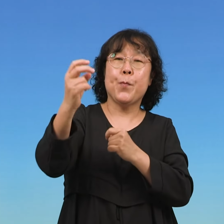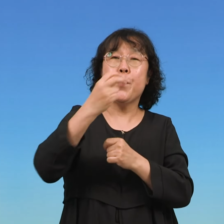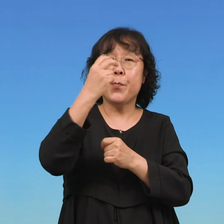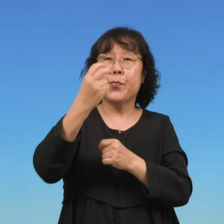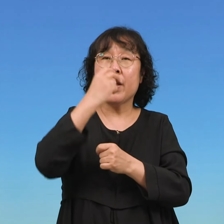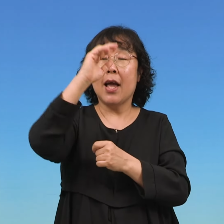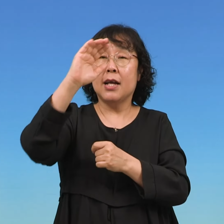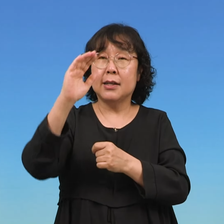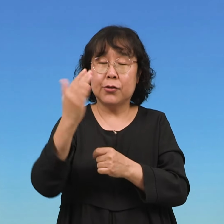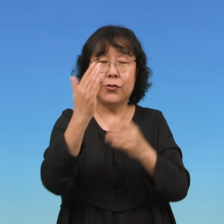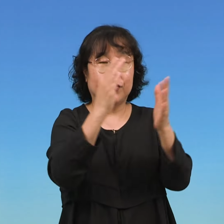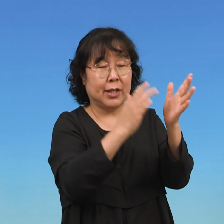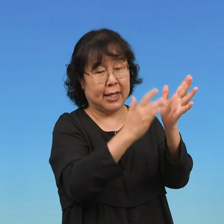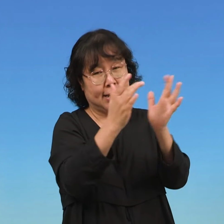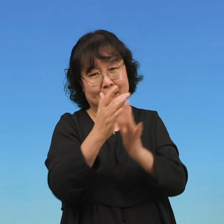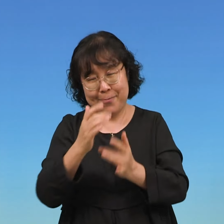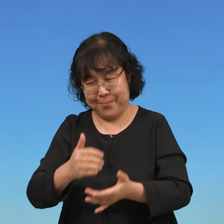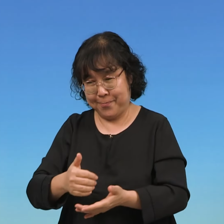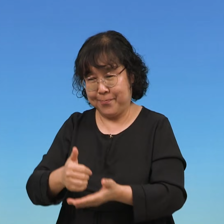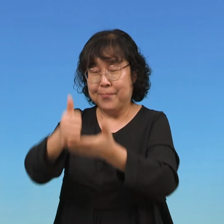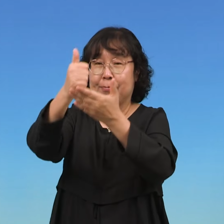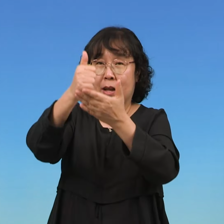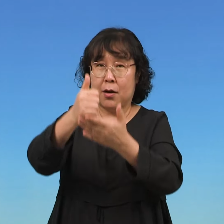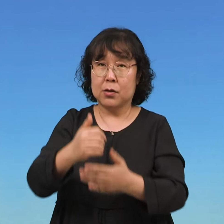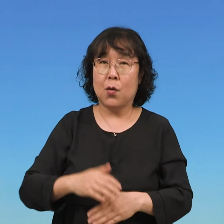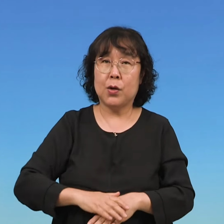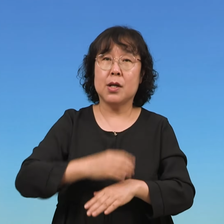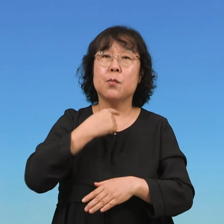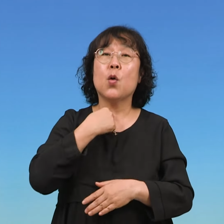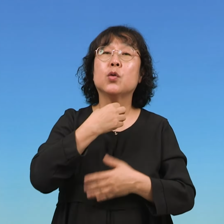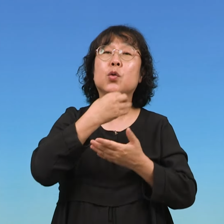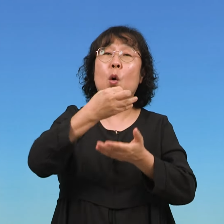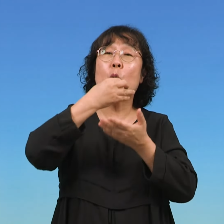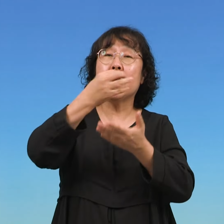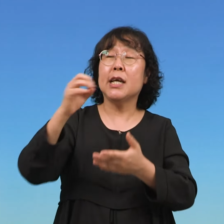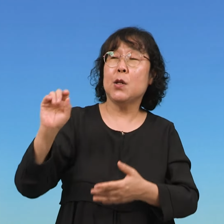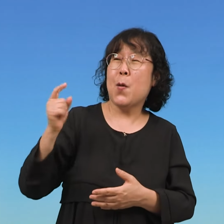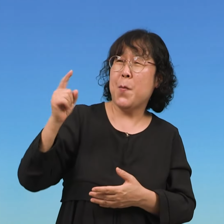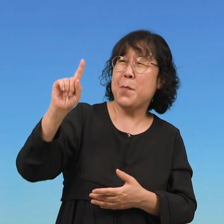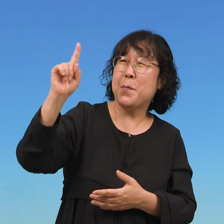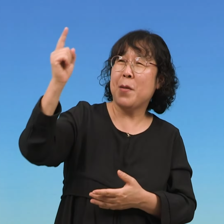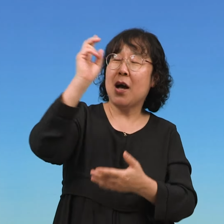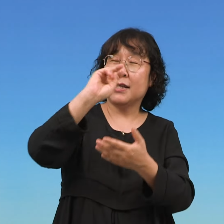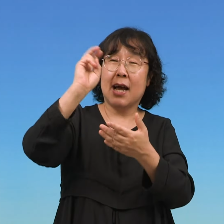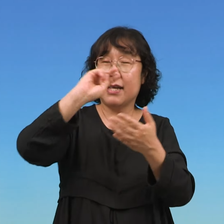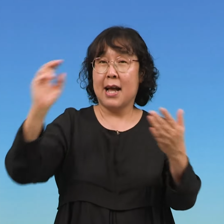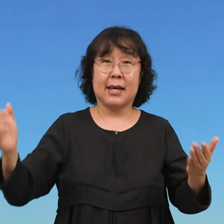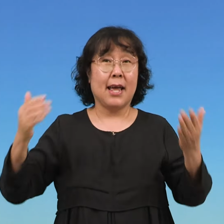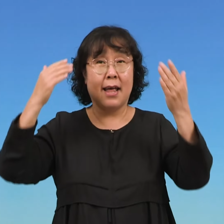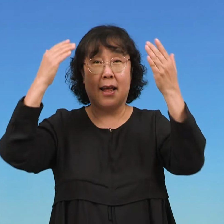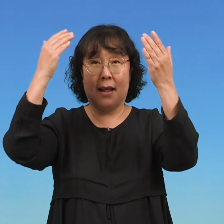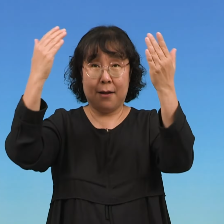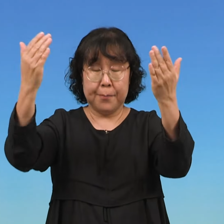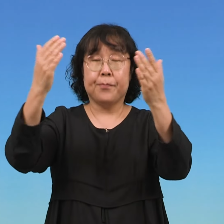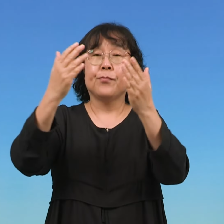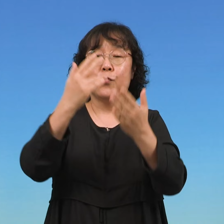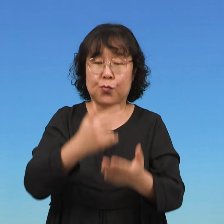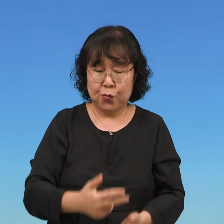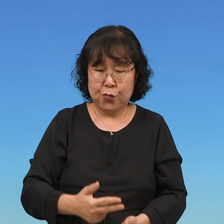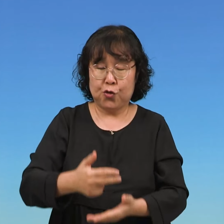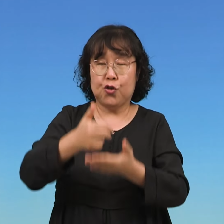달려오너라 생명 대신 예수님 목소리로 펴 찬양